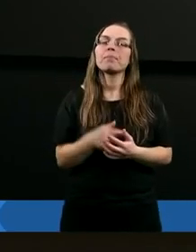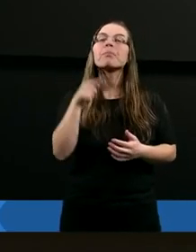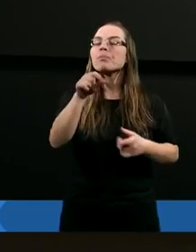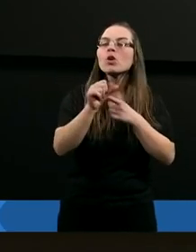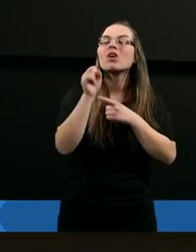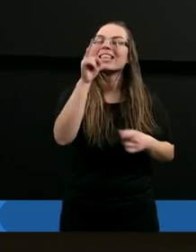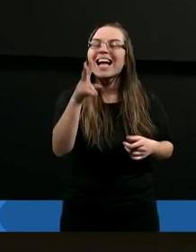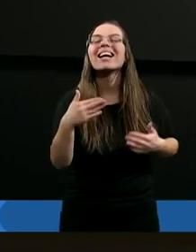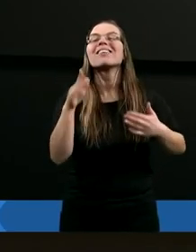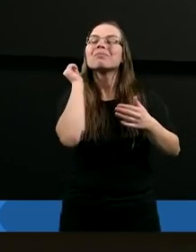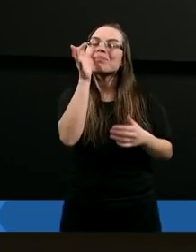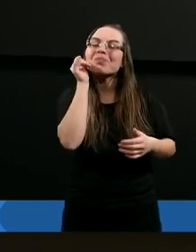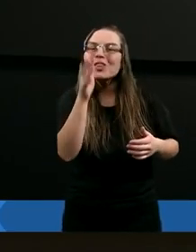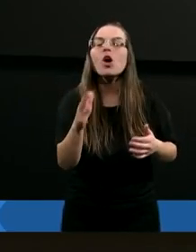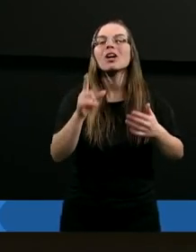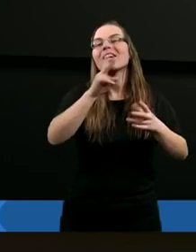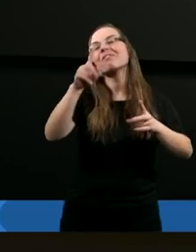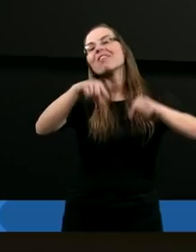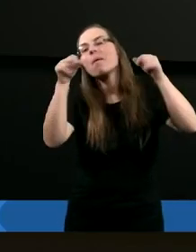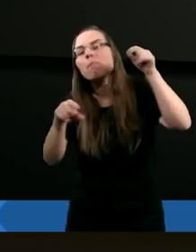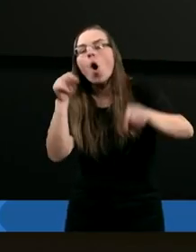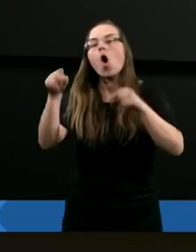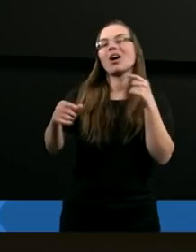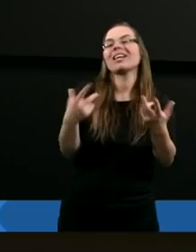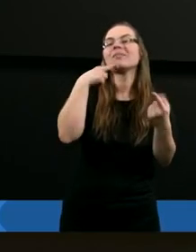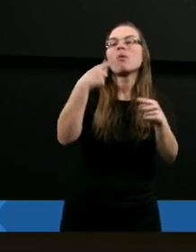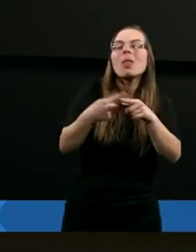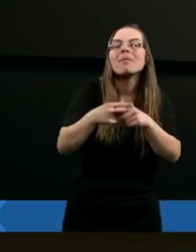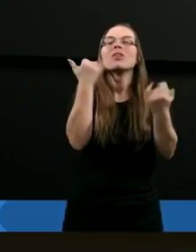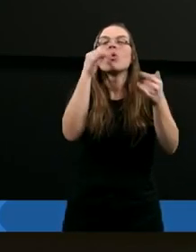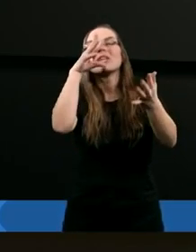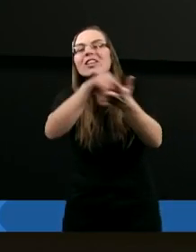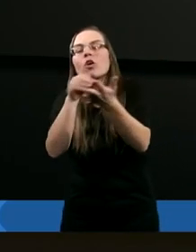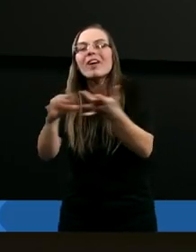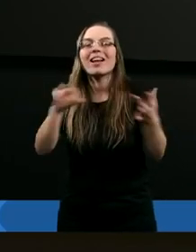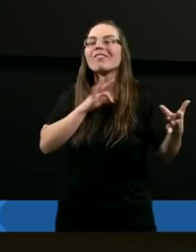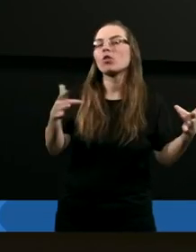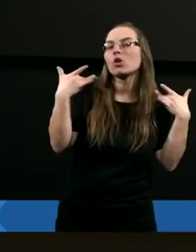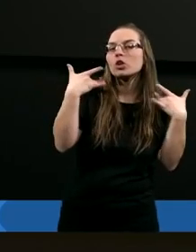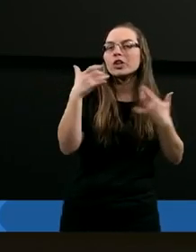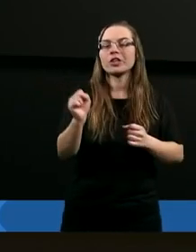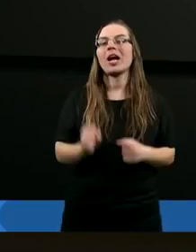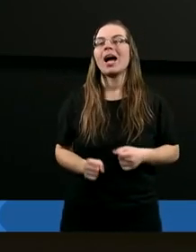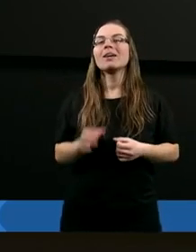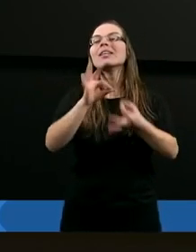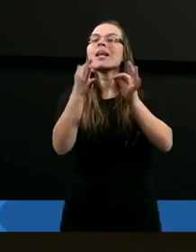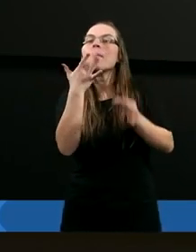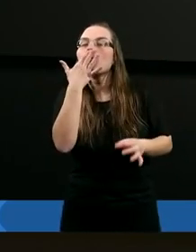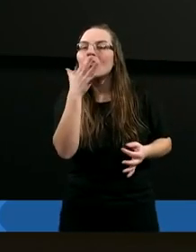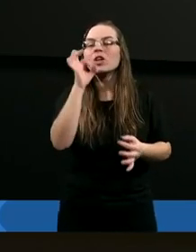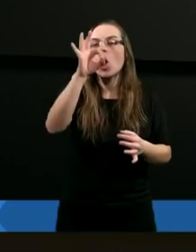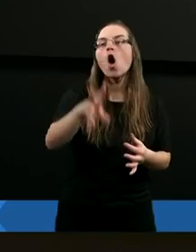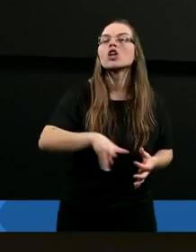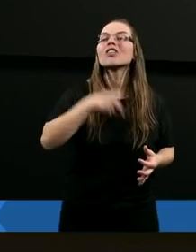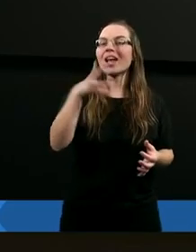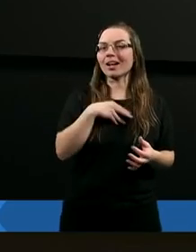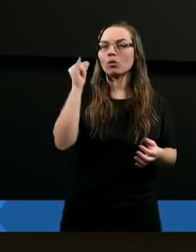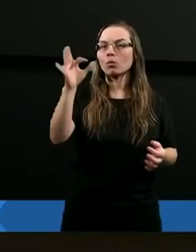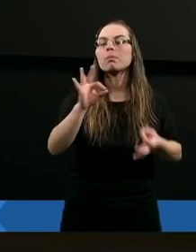to jest ta codzienność, to są te wybory, to są te decyzje, dźwiganie doświadczeń, trudów. I gdy mówimy o